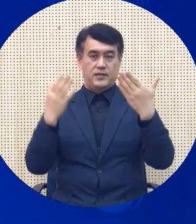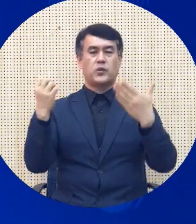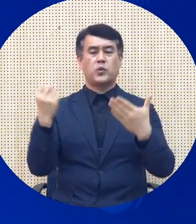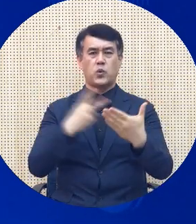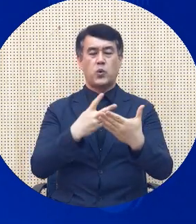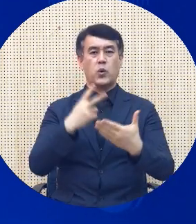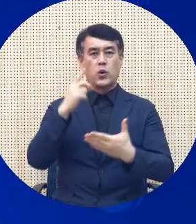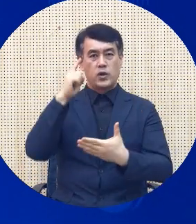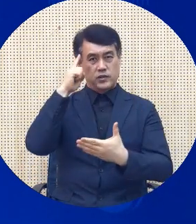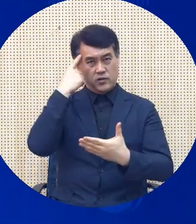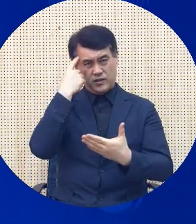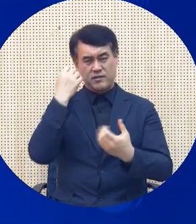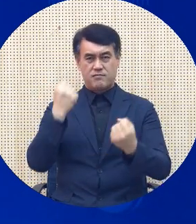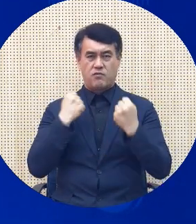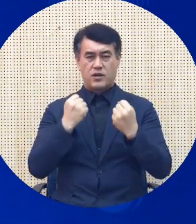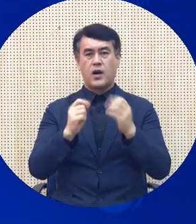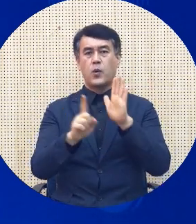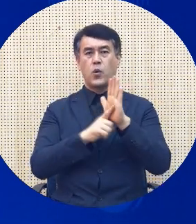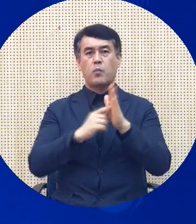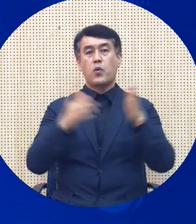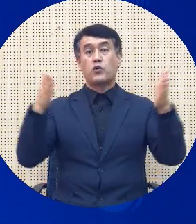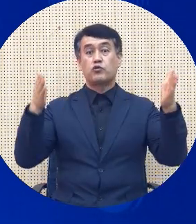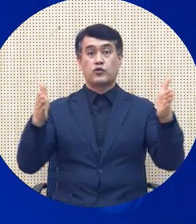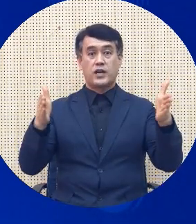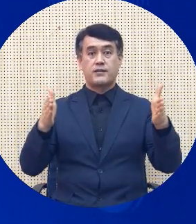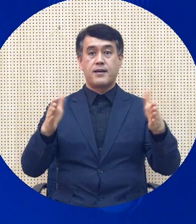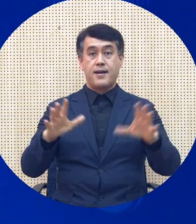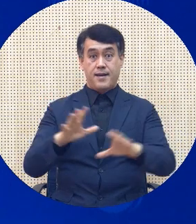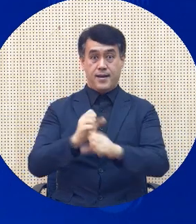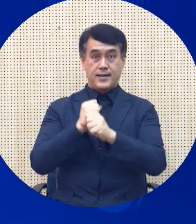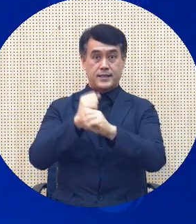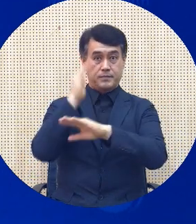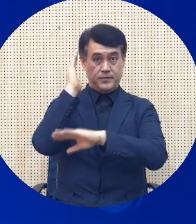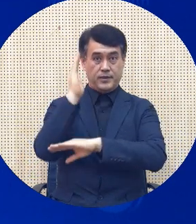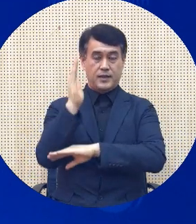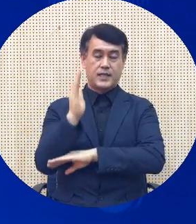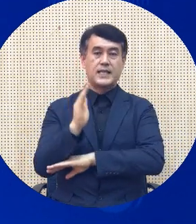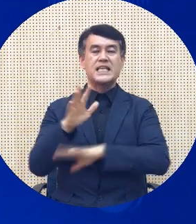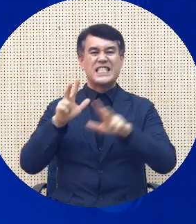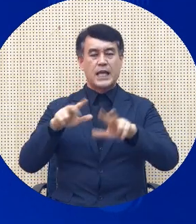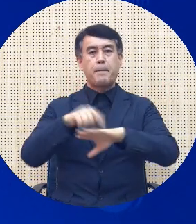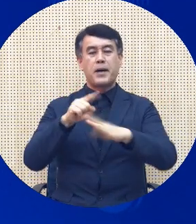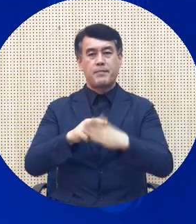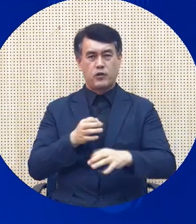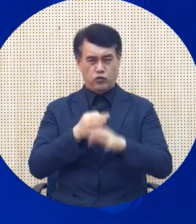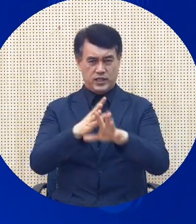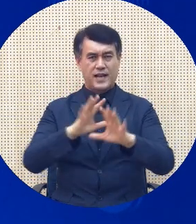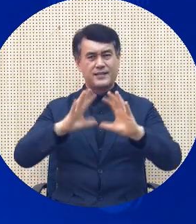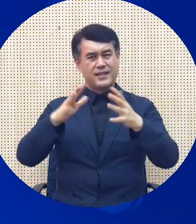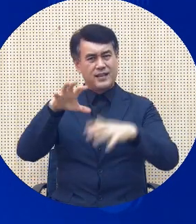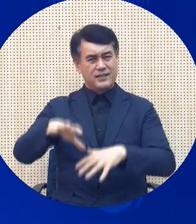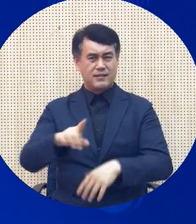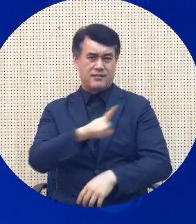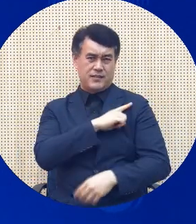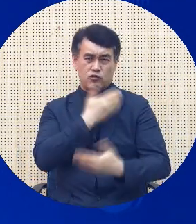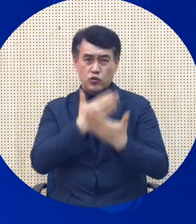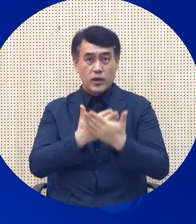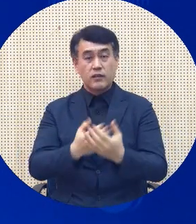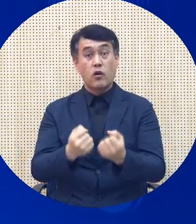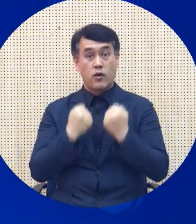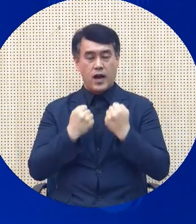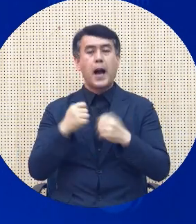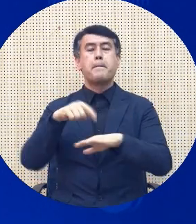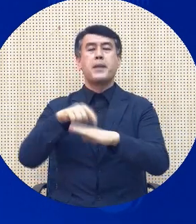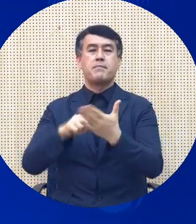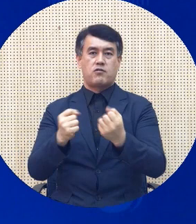또 정신건강 홍보 주간의 핵심 메시지인 이제는 마음에 투자하세요. 세상에서 가장 중요한 건강,